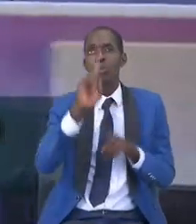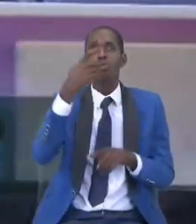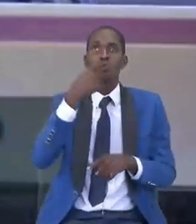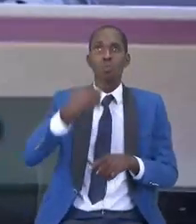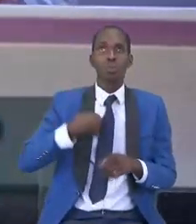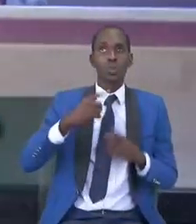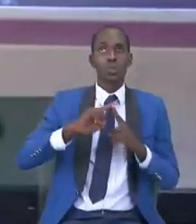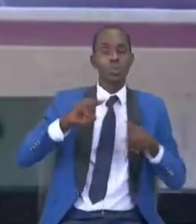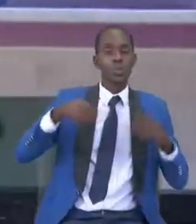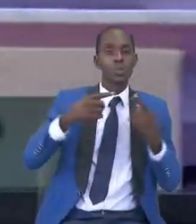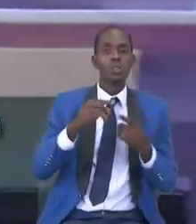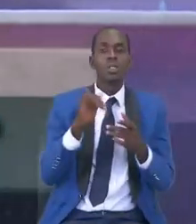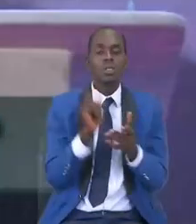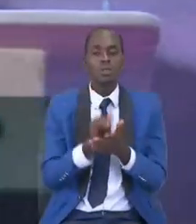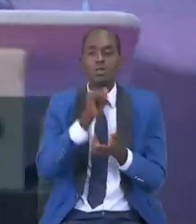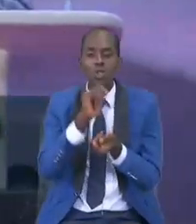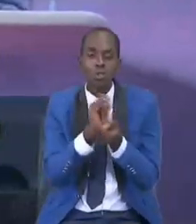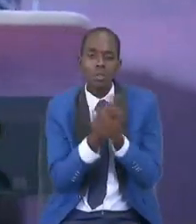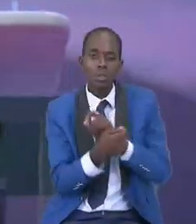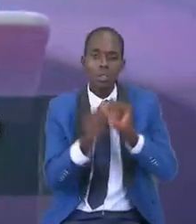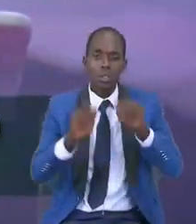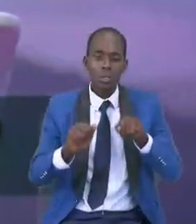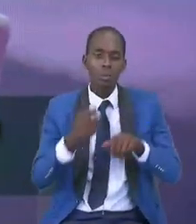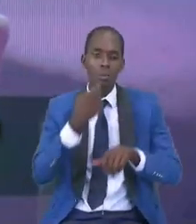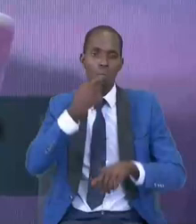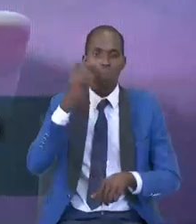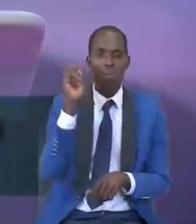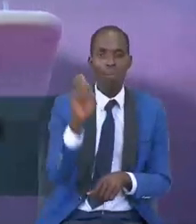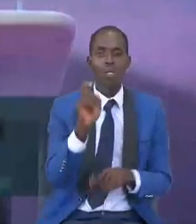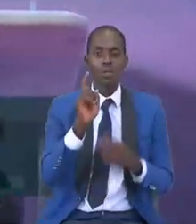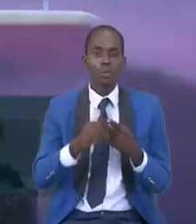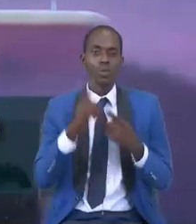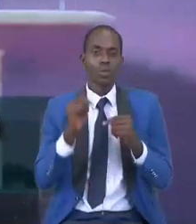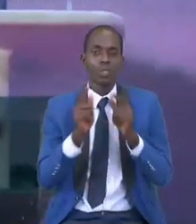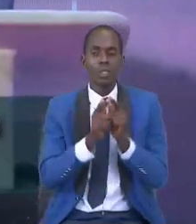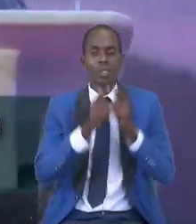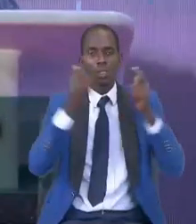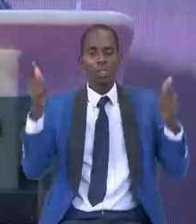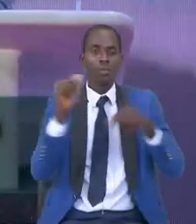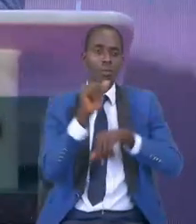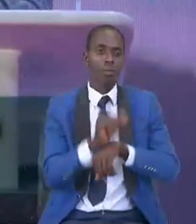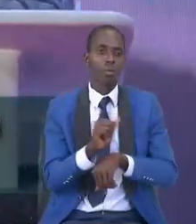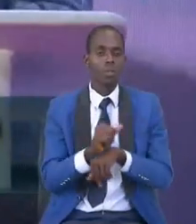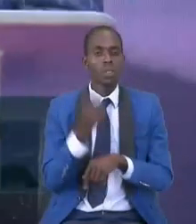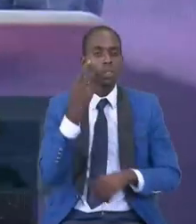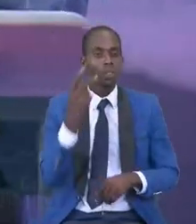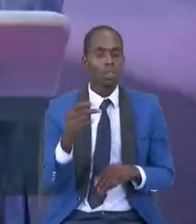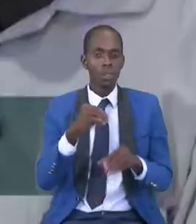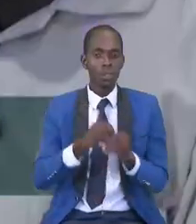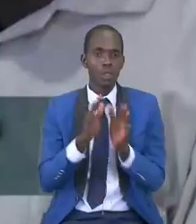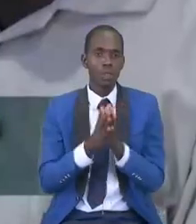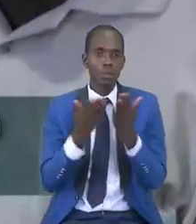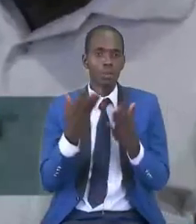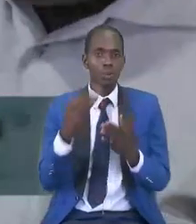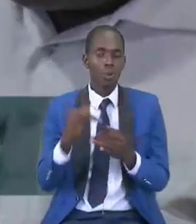les villes vers lesquelles tu m'as appelé. Le commandement irremplaçable à la grande commission.